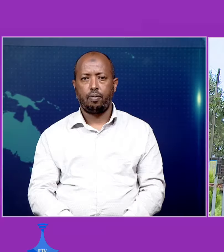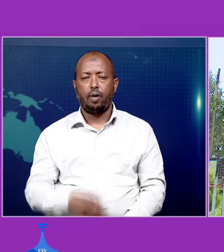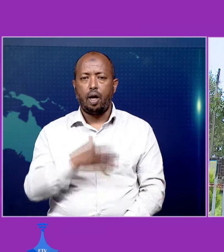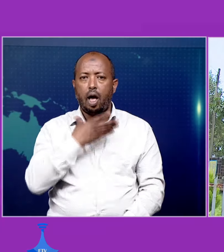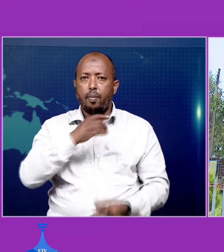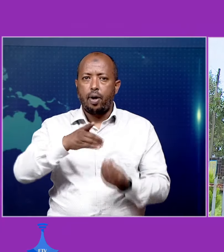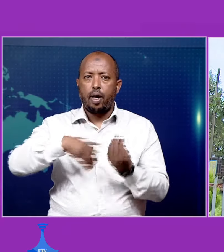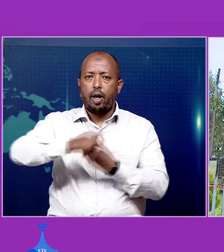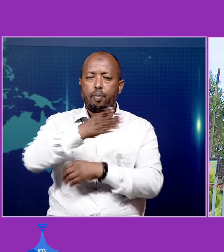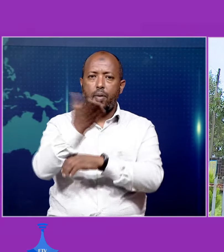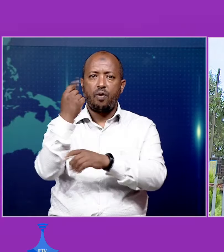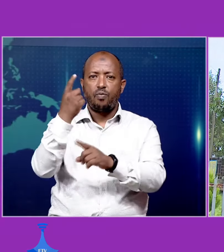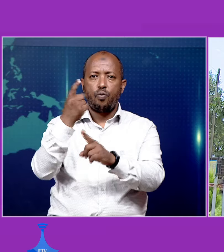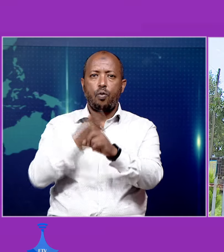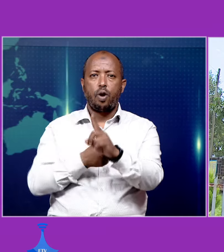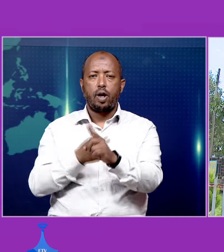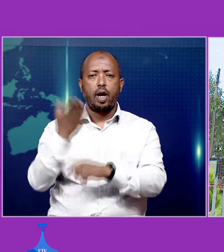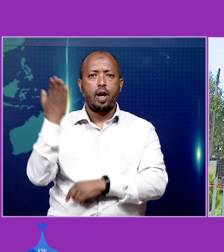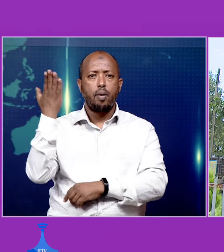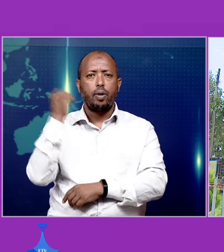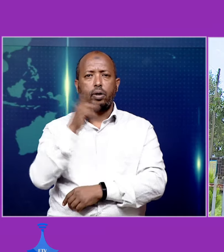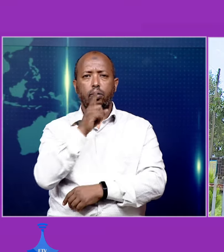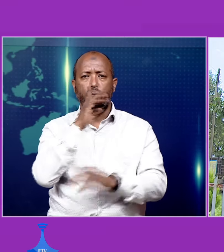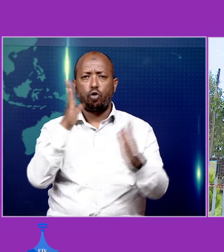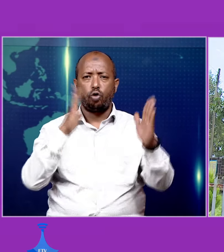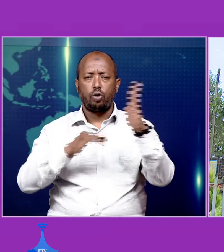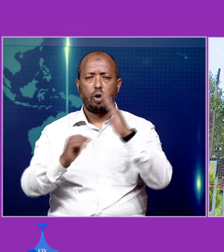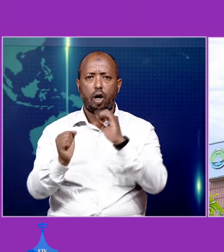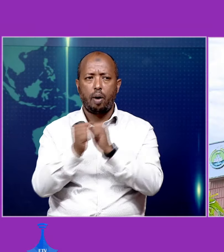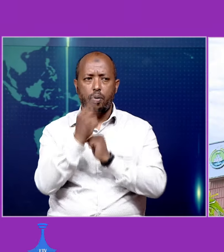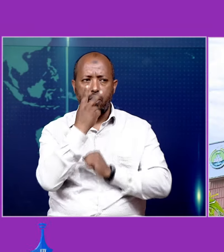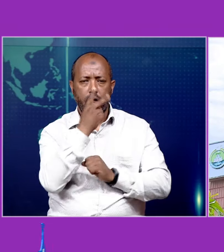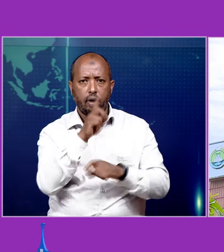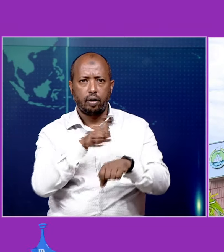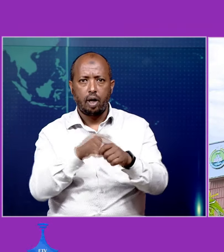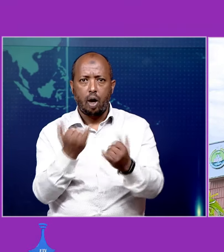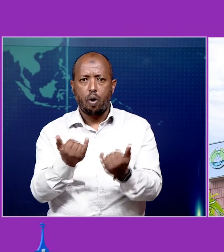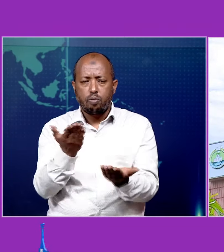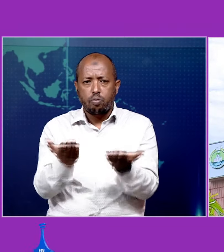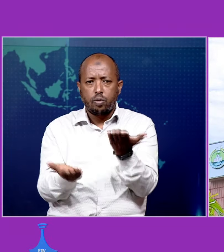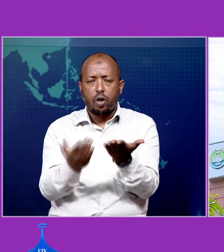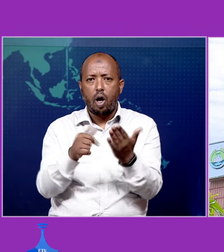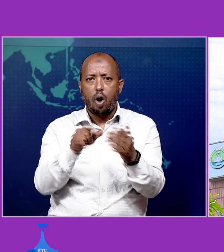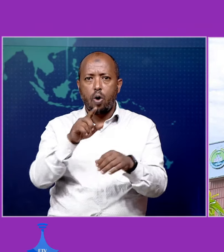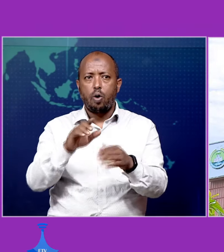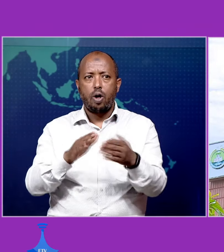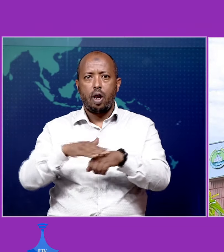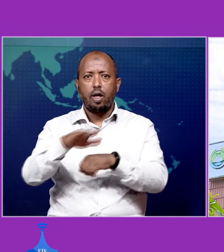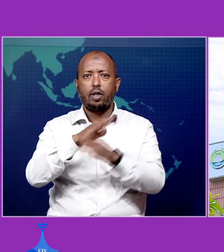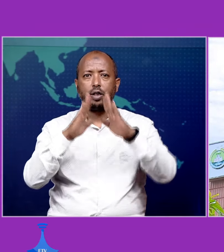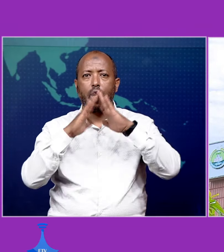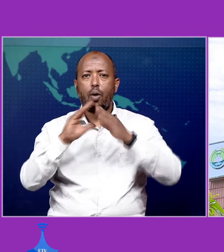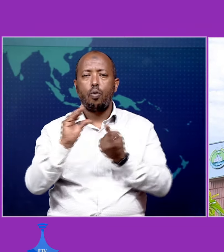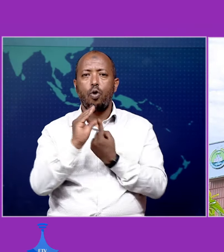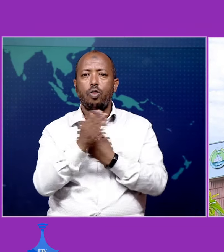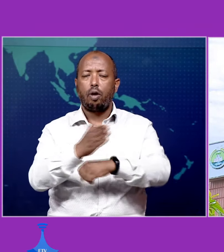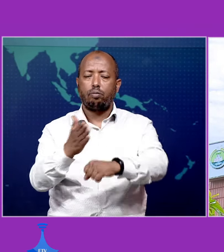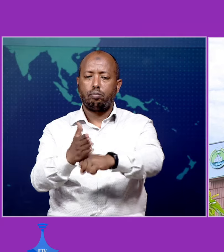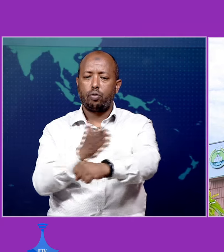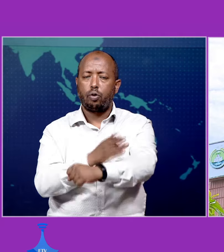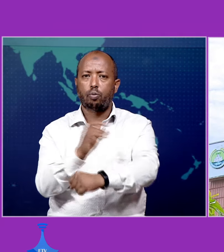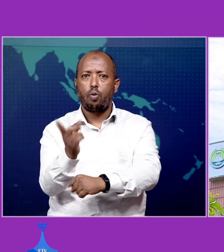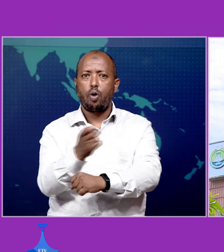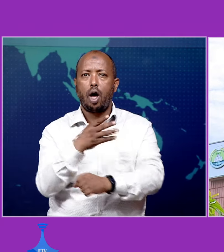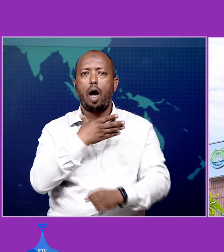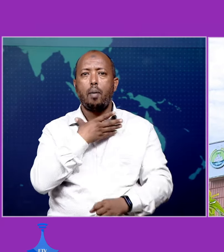የአማራ ክልል ባለፉት ወራት ከነበረበት የጸጥታ ችግር ጋር ሲነጻጸር አሁን ላይ የሰላም ሁኔታ እየተሻሻለ ስለመምጣቱ